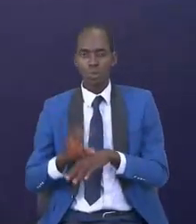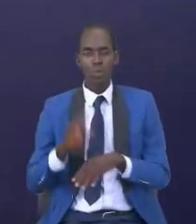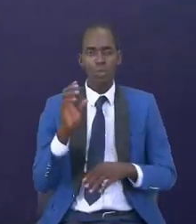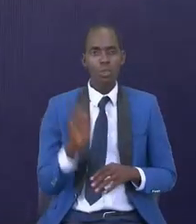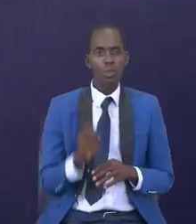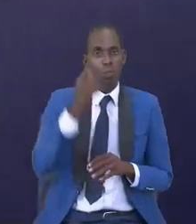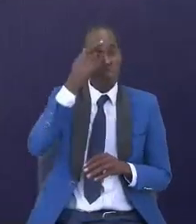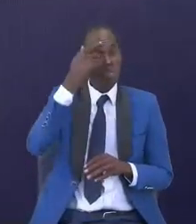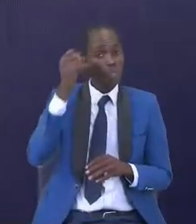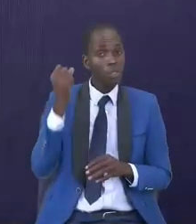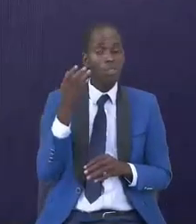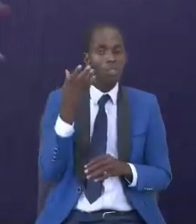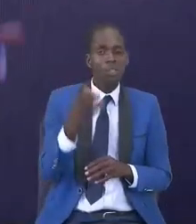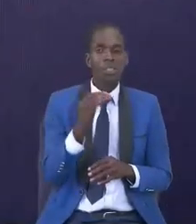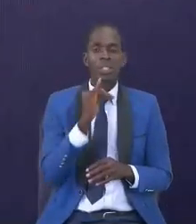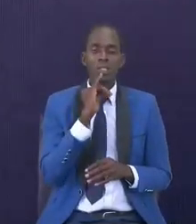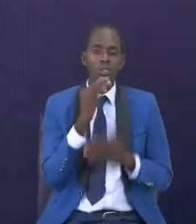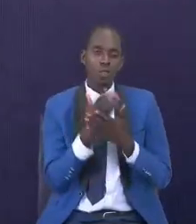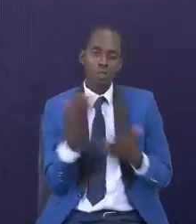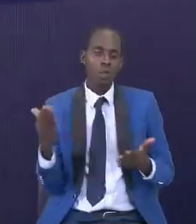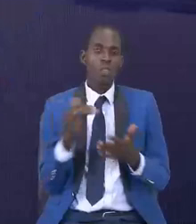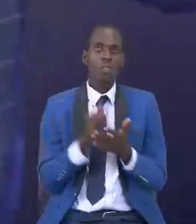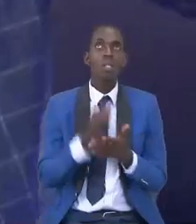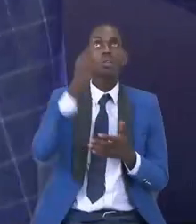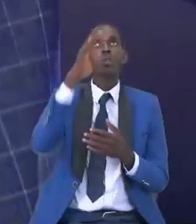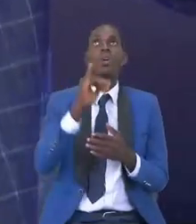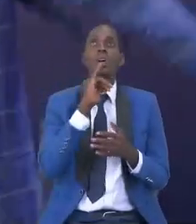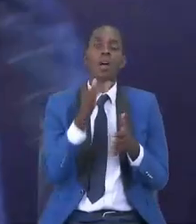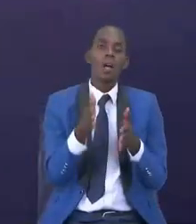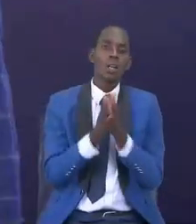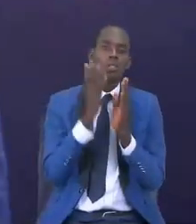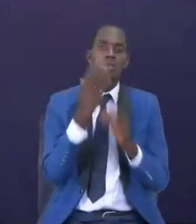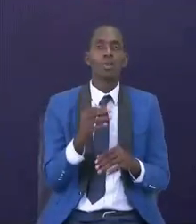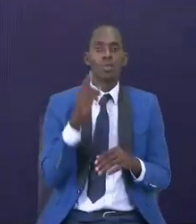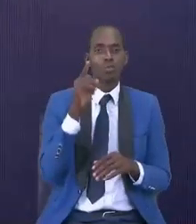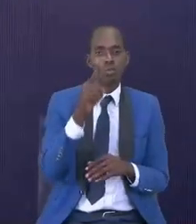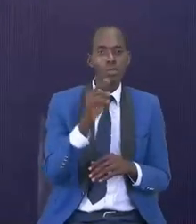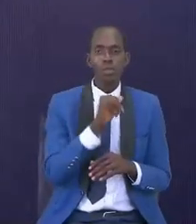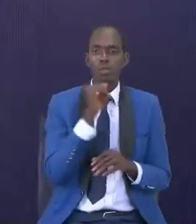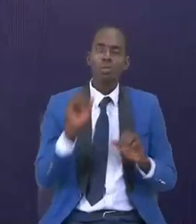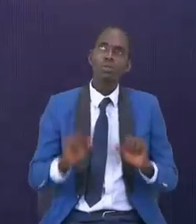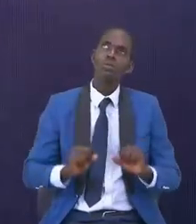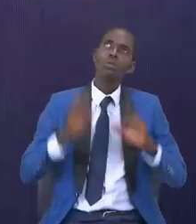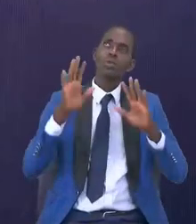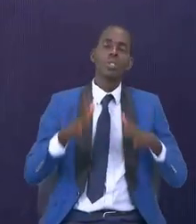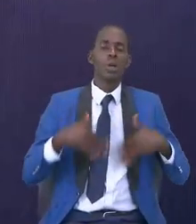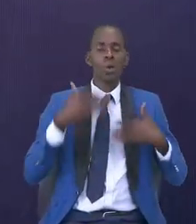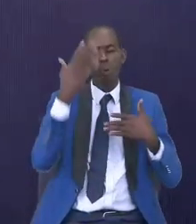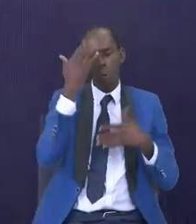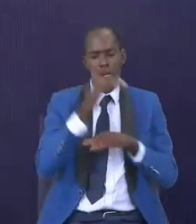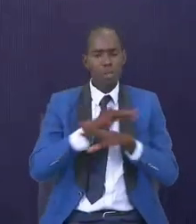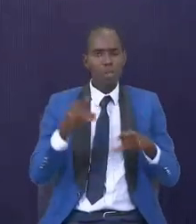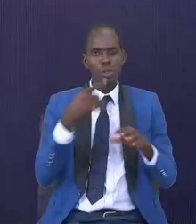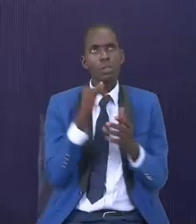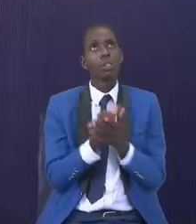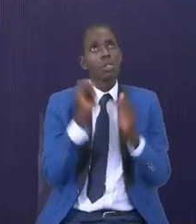qu'il y a quelque chose que Dieu demande de toi. Si, et tu n'abandonnes pas ta vie, pourquoi ne pas dire, Seigneur, est-ce que je peux encore